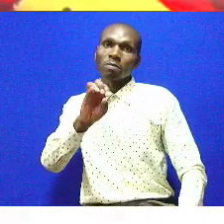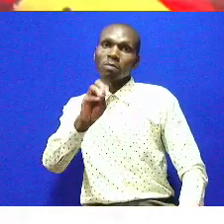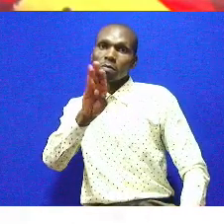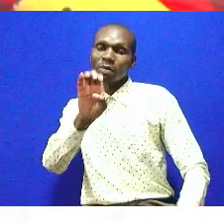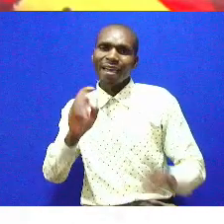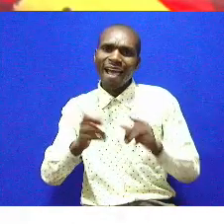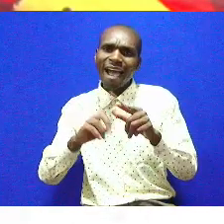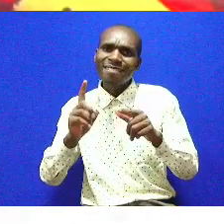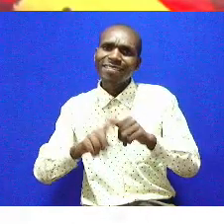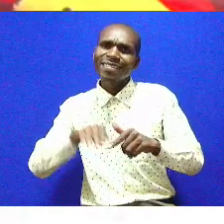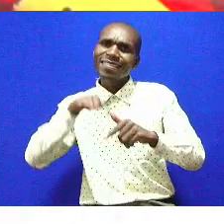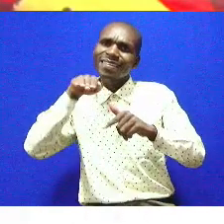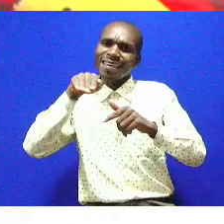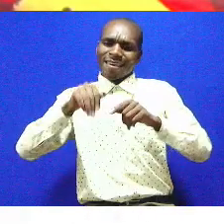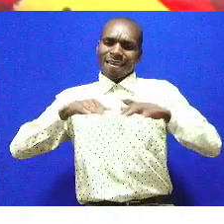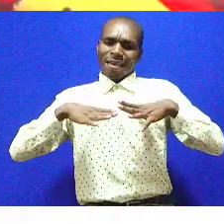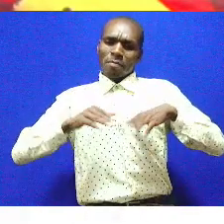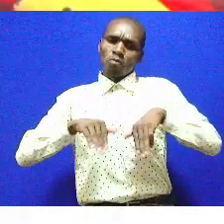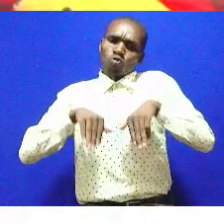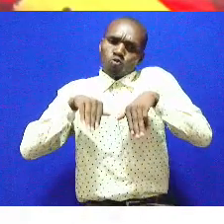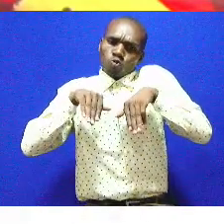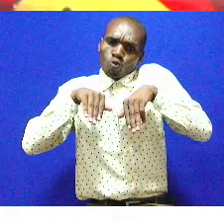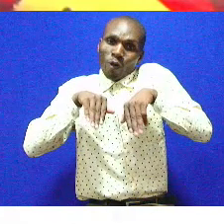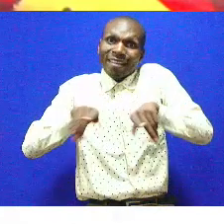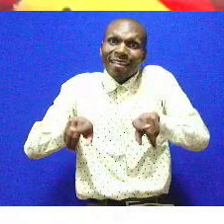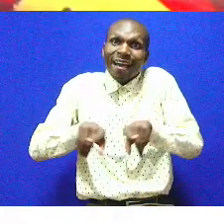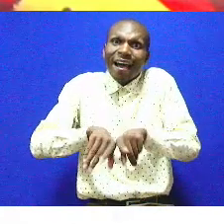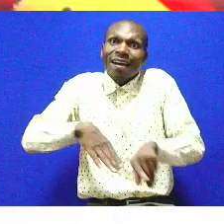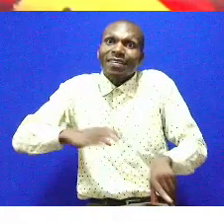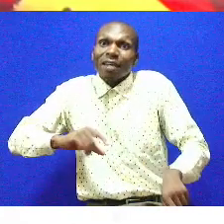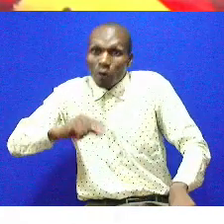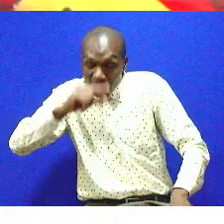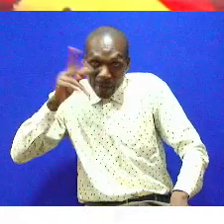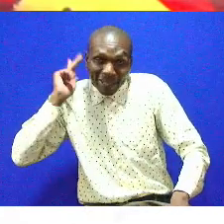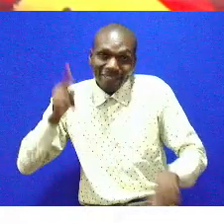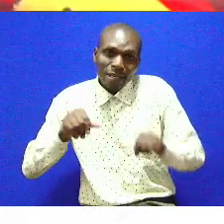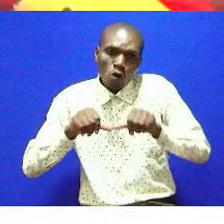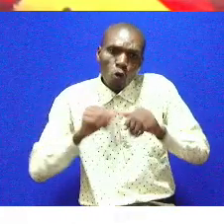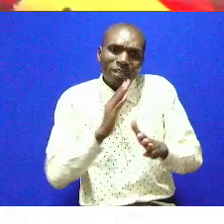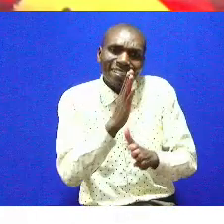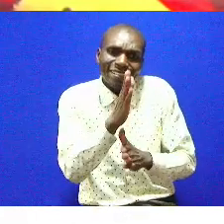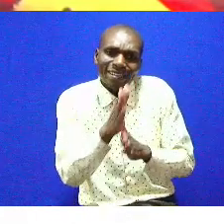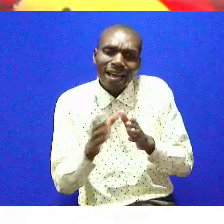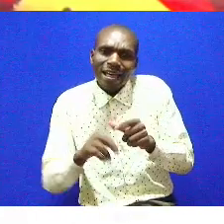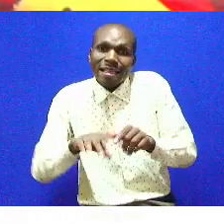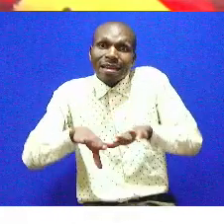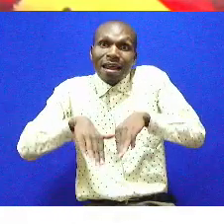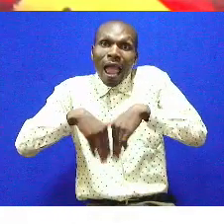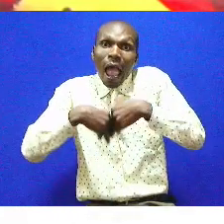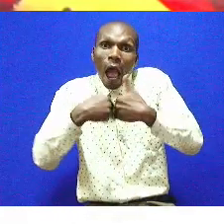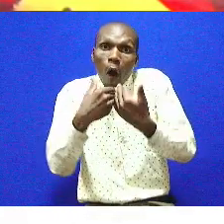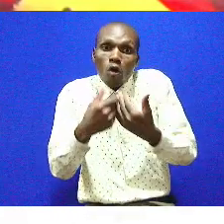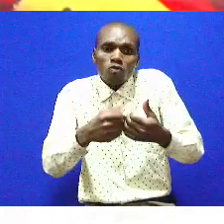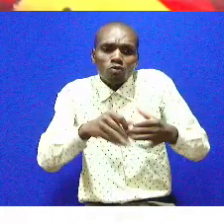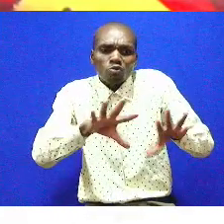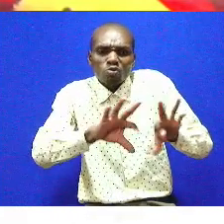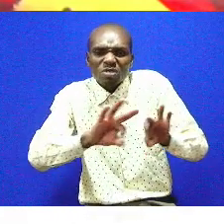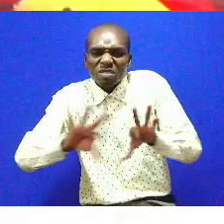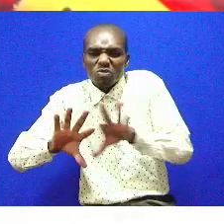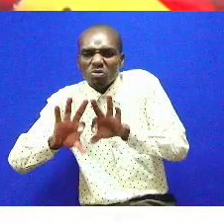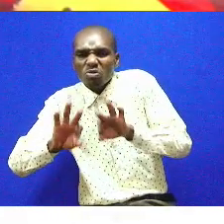ba abalemerelia chingaki e county yakisi egendete kolia chinjira chukurusia ubi